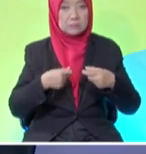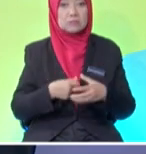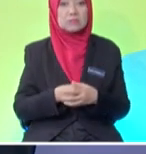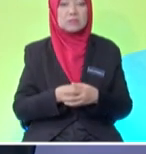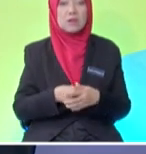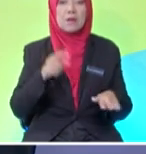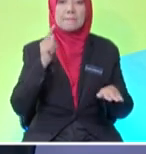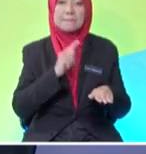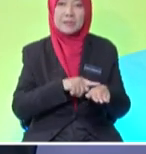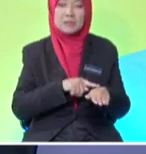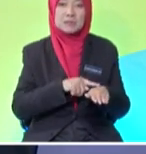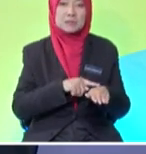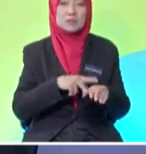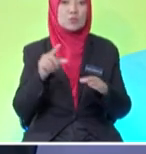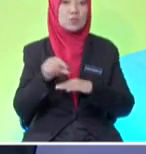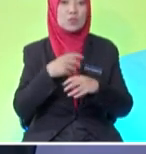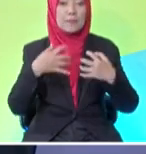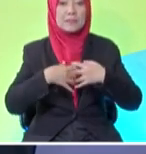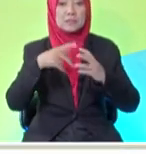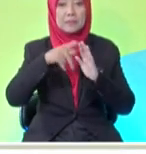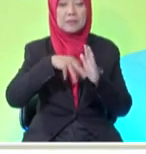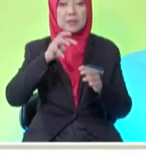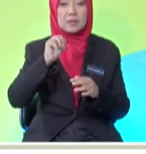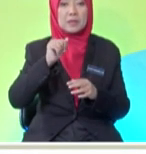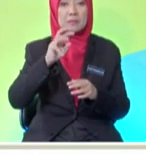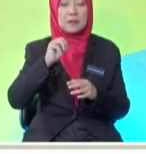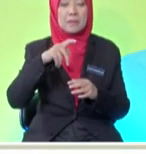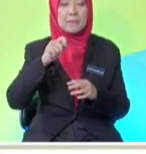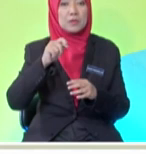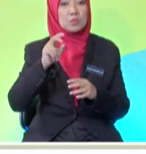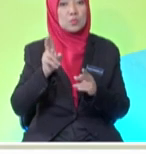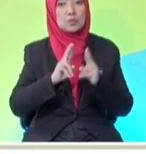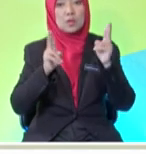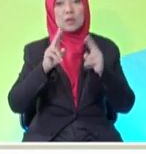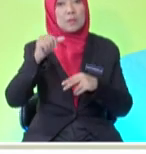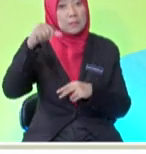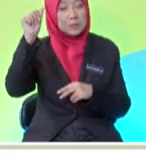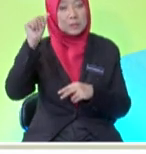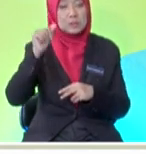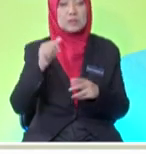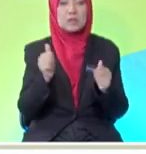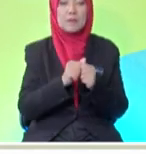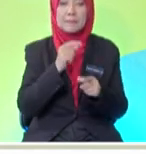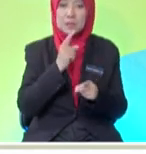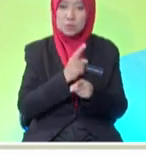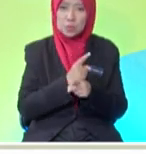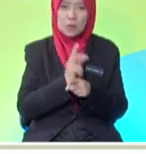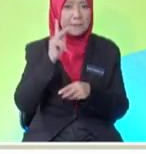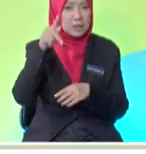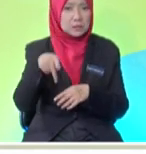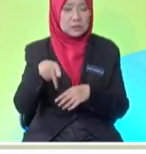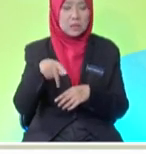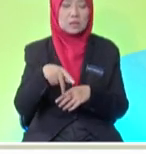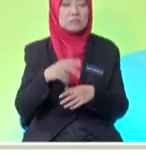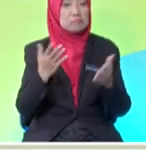semasa menggunakan mesin pompa udara pastikan hidup kasus dengan betul dan pastikan tekanan udara dalam tangki stabil Oke ini